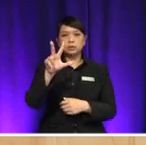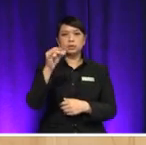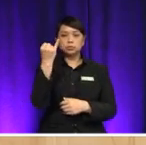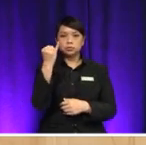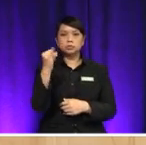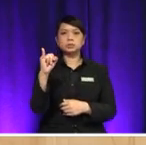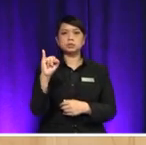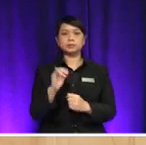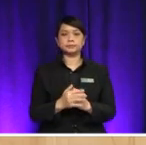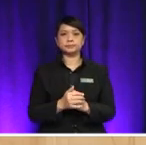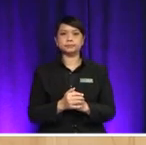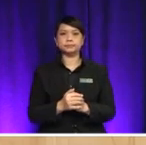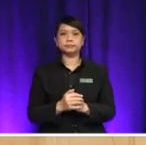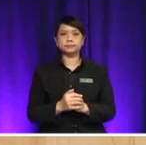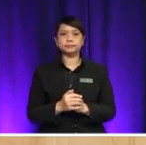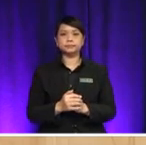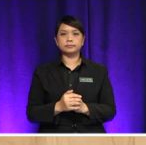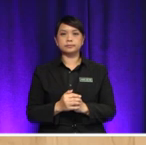ini contoh lah Contoh